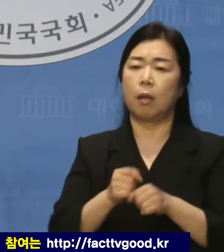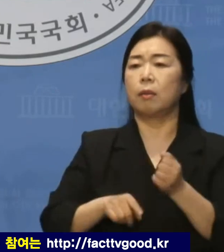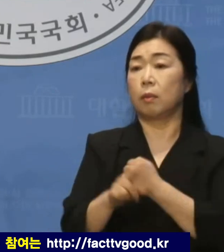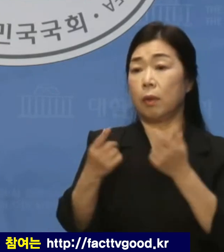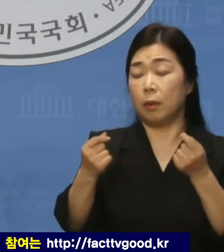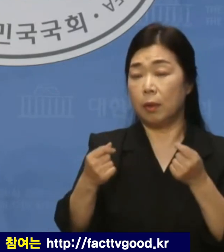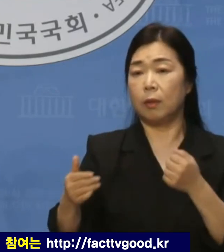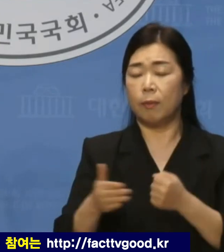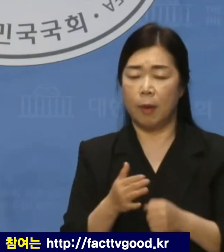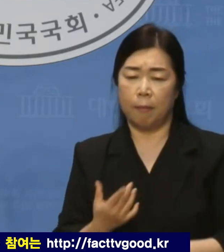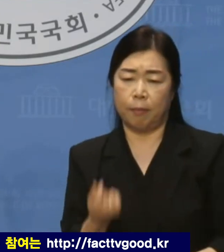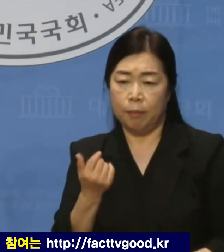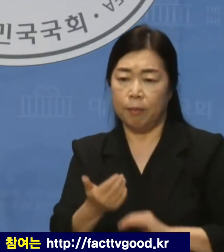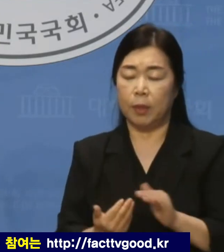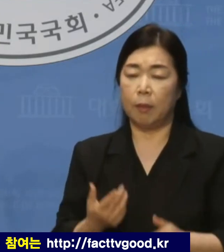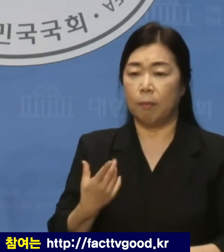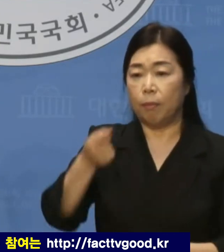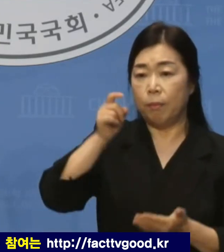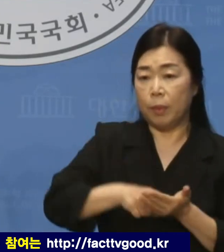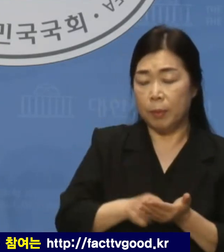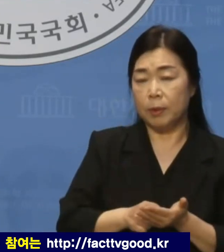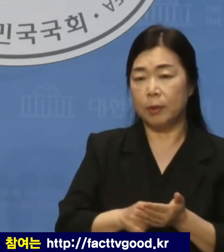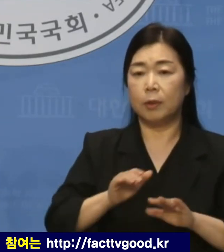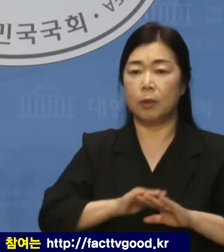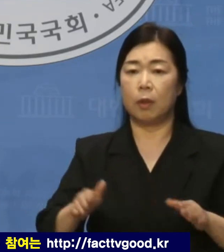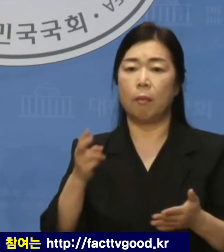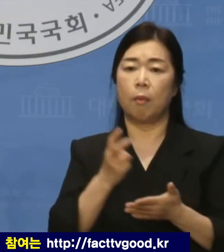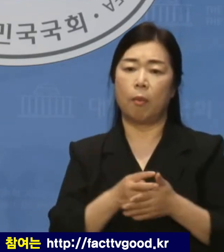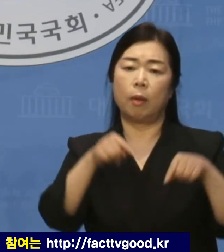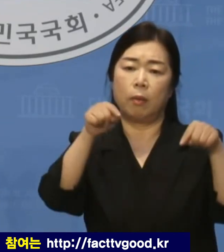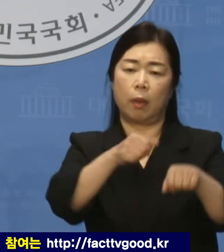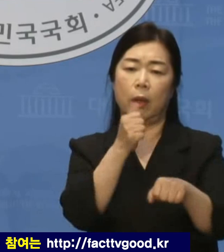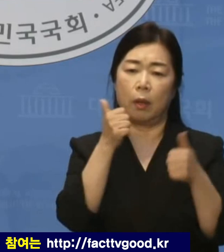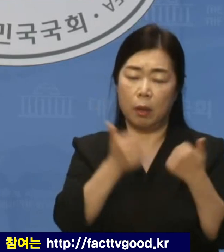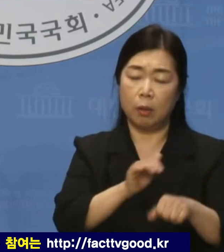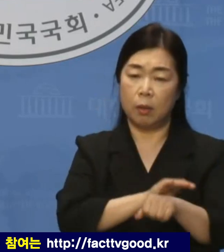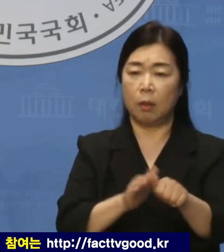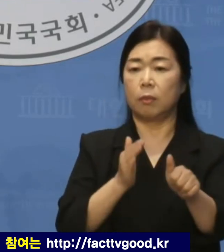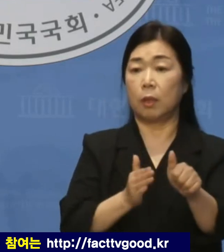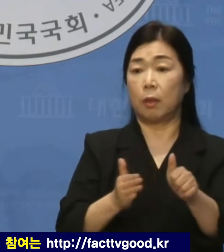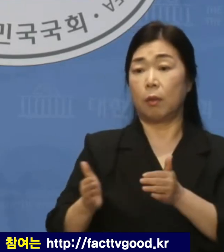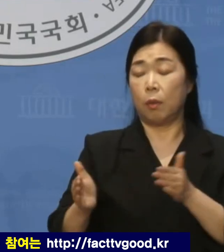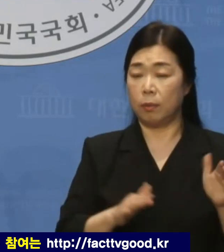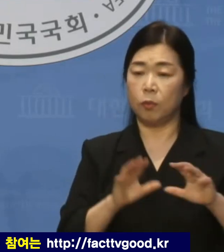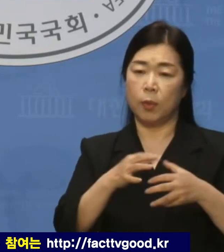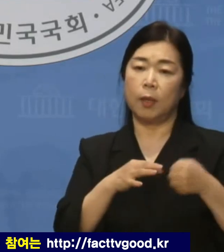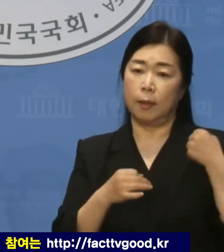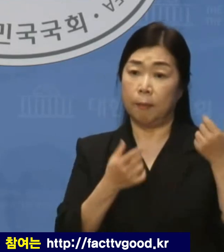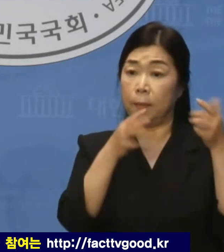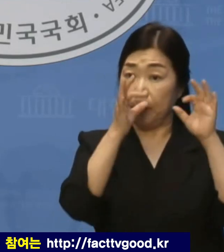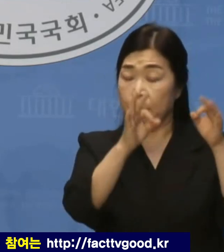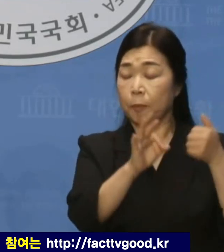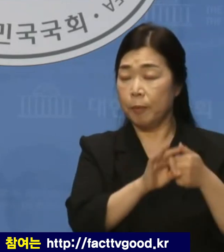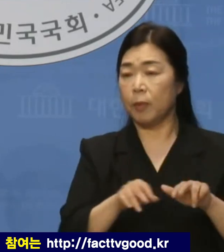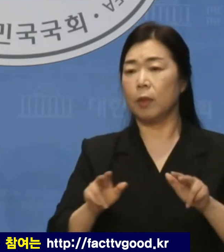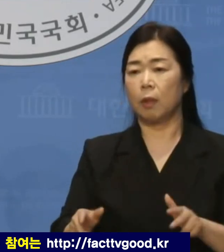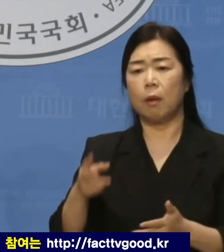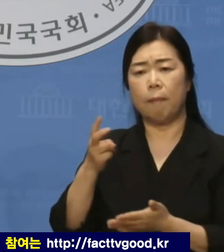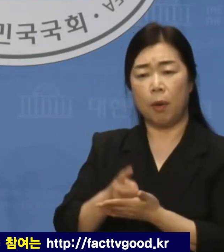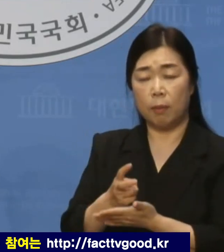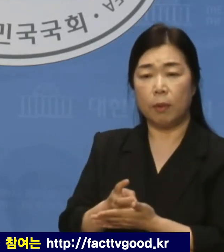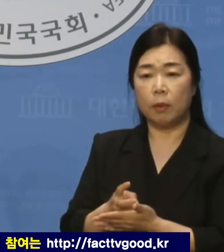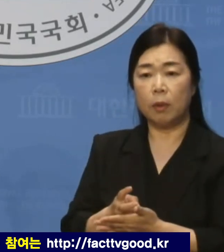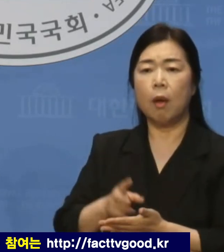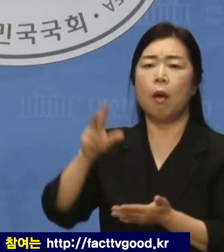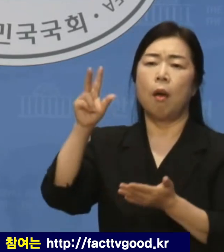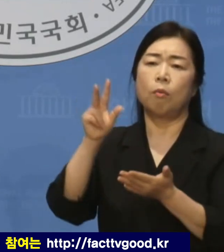신속한 법안 논의와 처리를 다시 한번 요구하고요. 국민의힘 같은 경우에는 지금 이